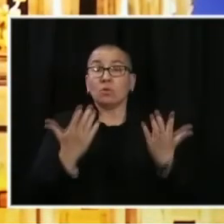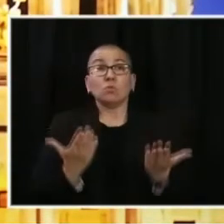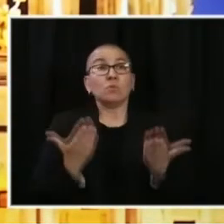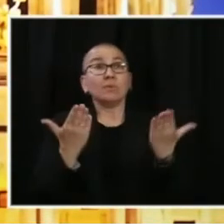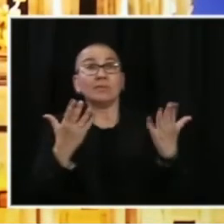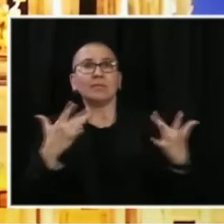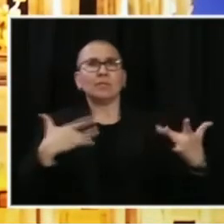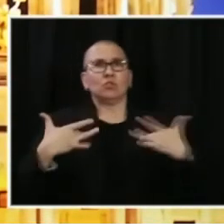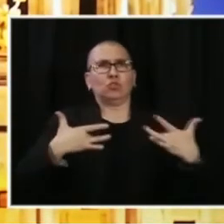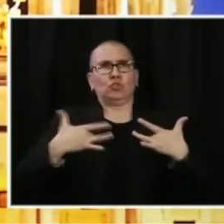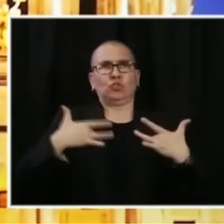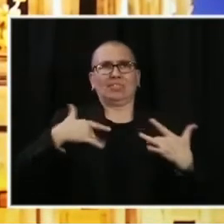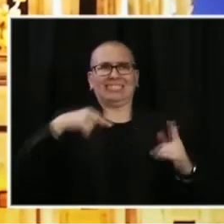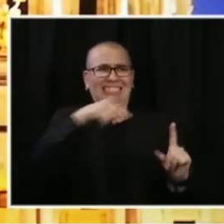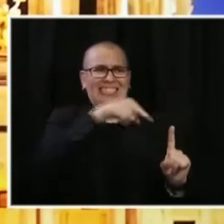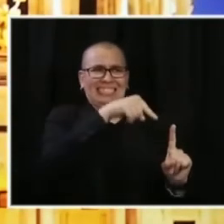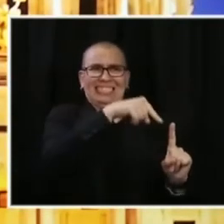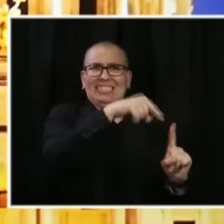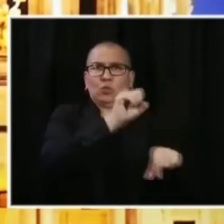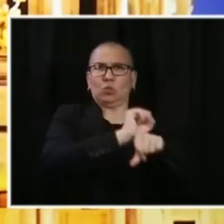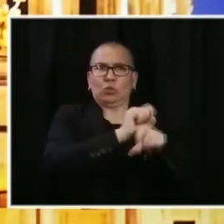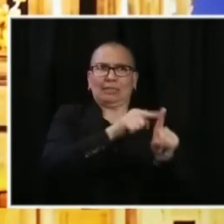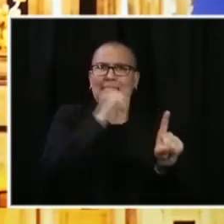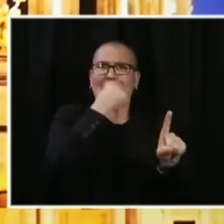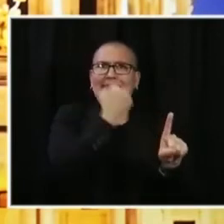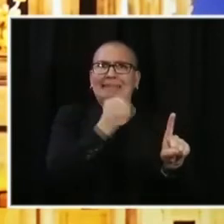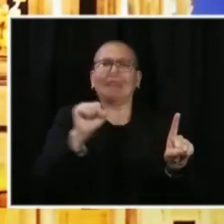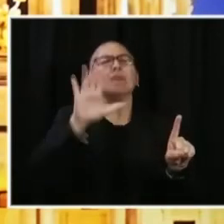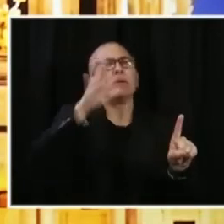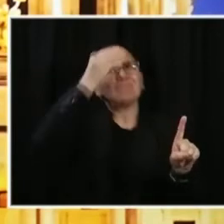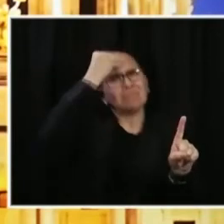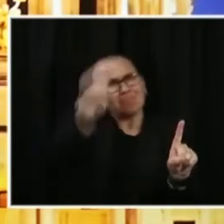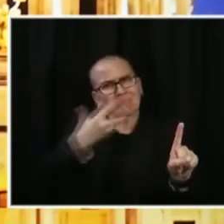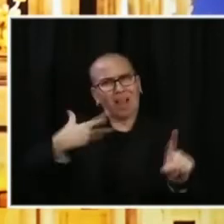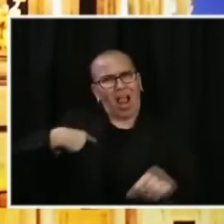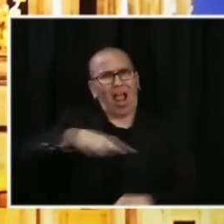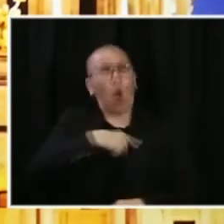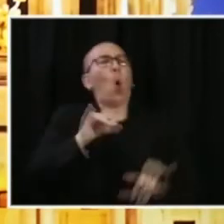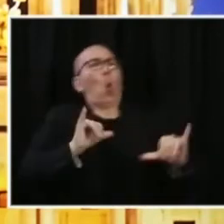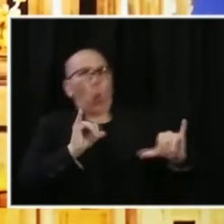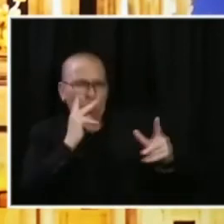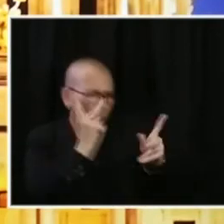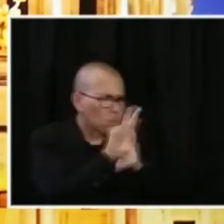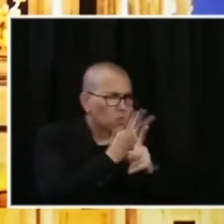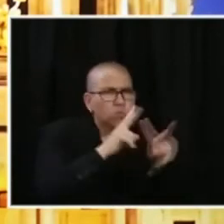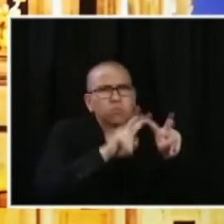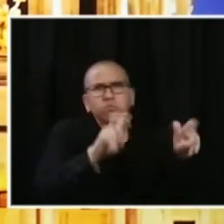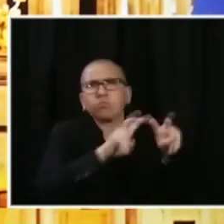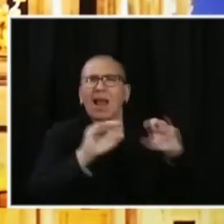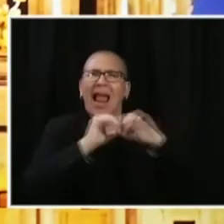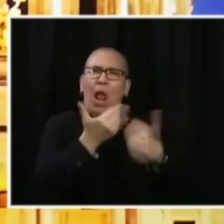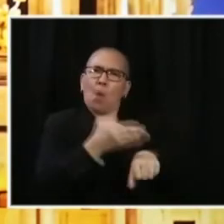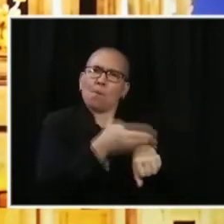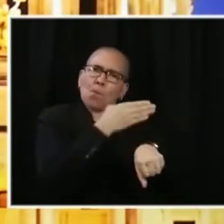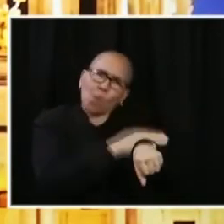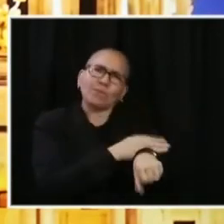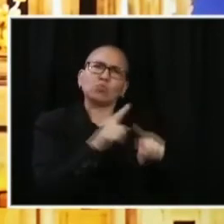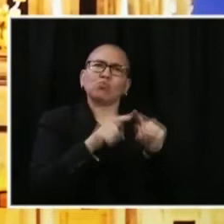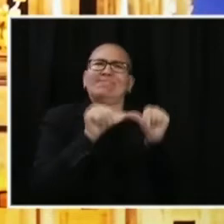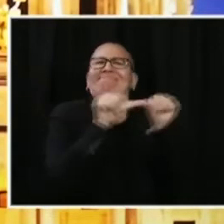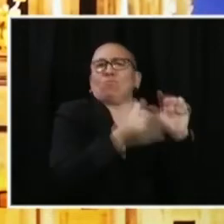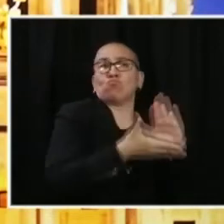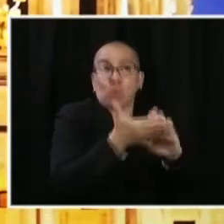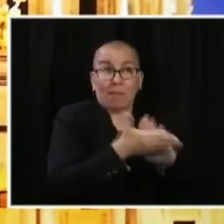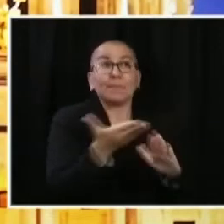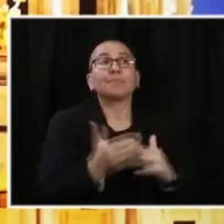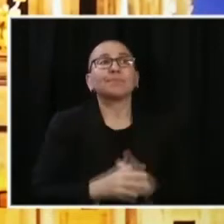giờ xua lên xua tổ hậu lực là mua chắc chắn là một hai giờ là một kỹ thuật